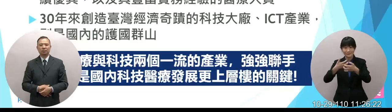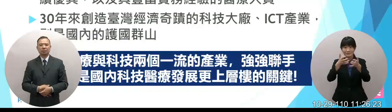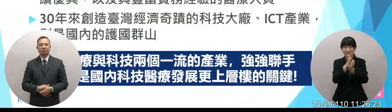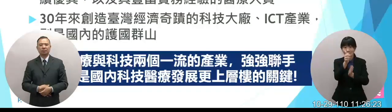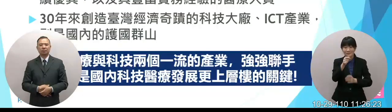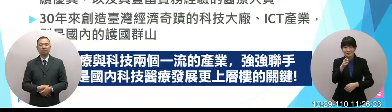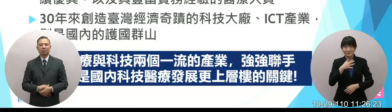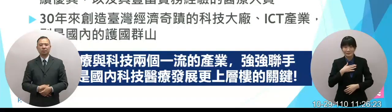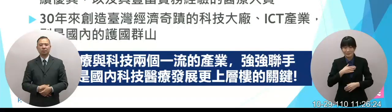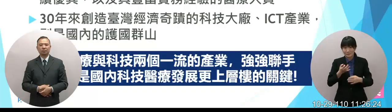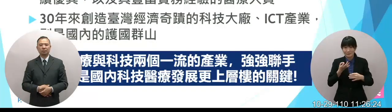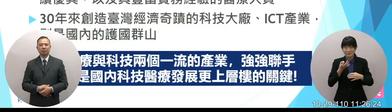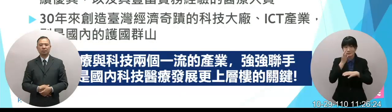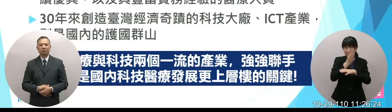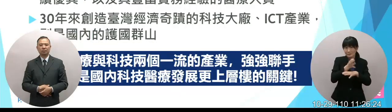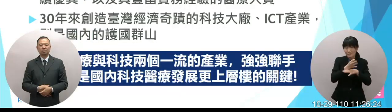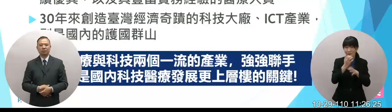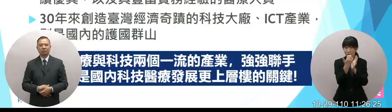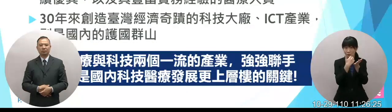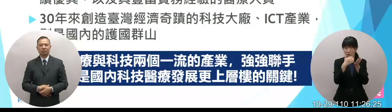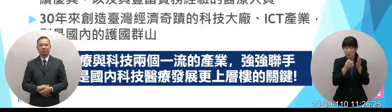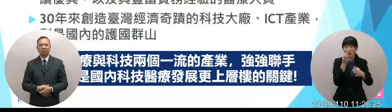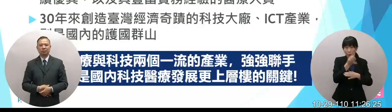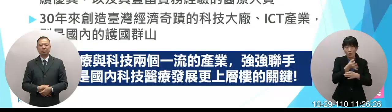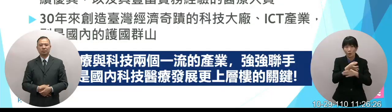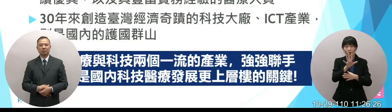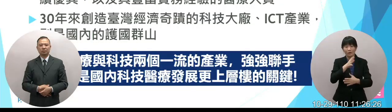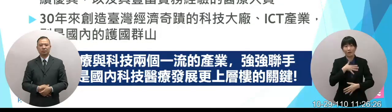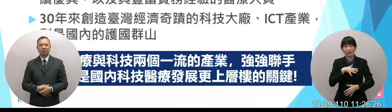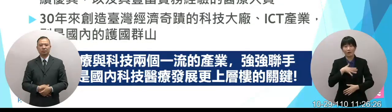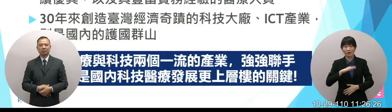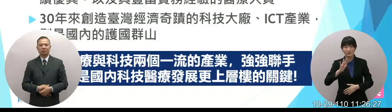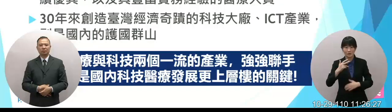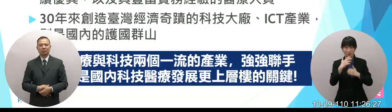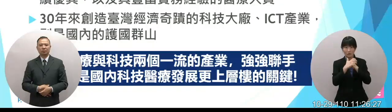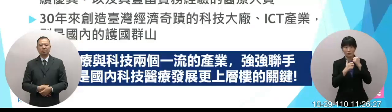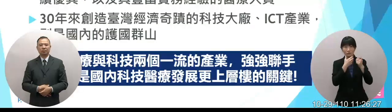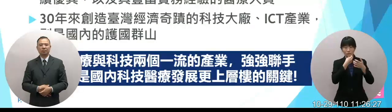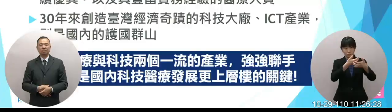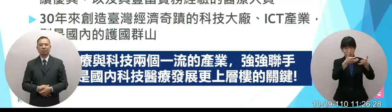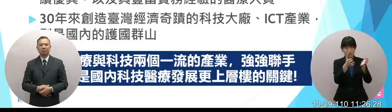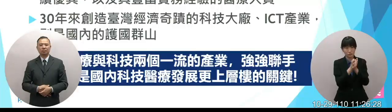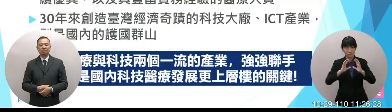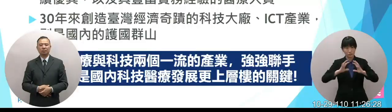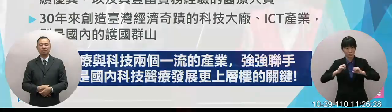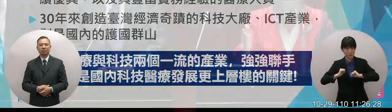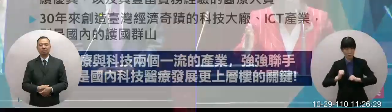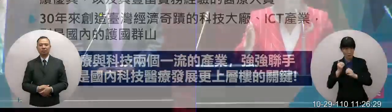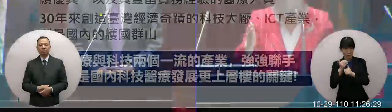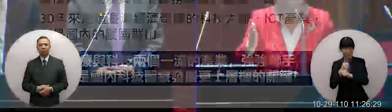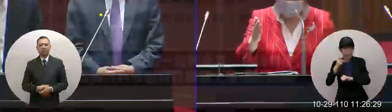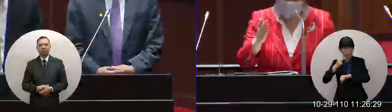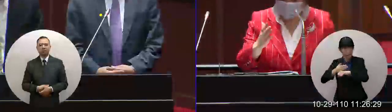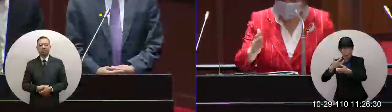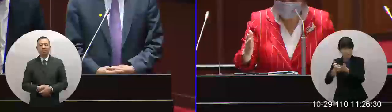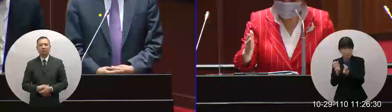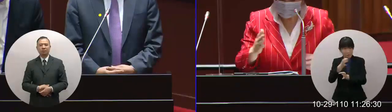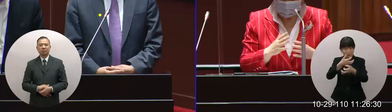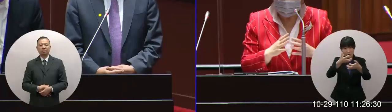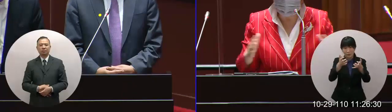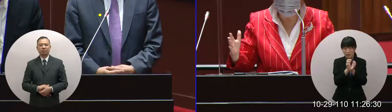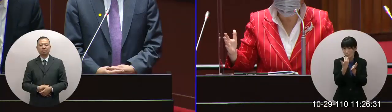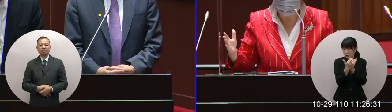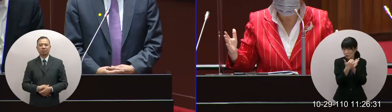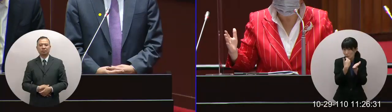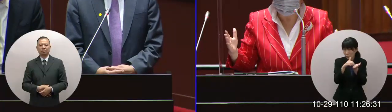都有固定投入医疗科技的预算，并且卫福部、国建署、科技部与经济部都有编